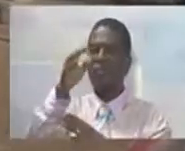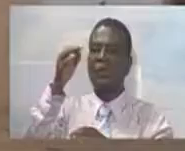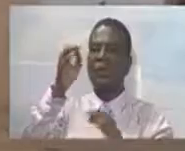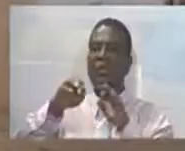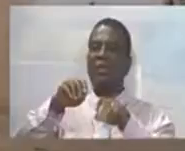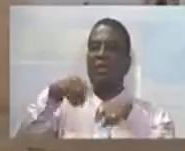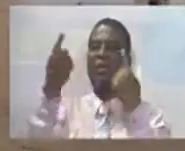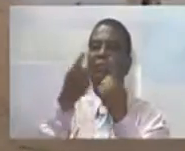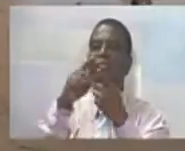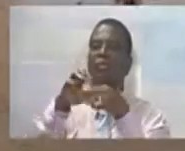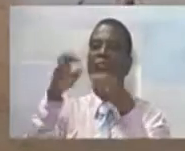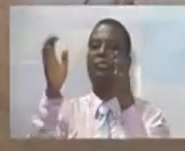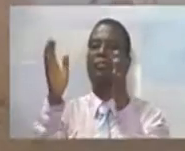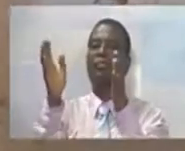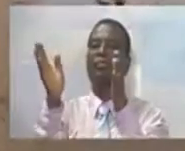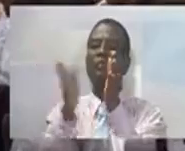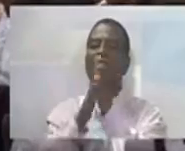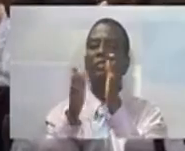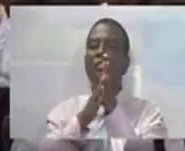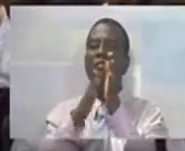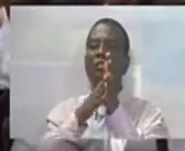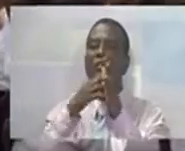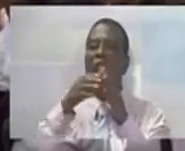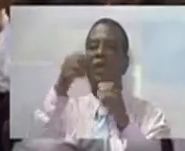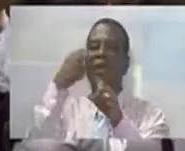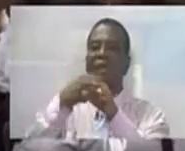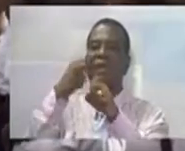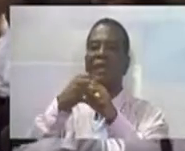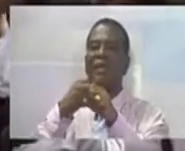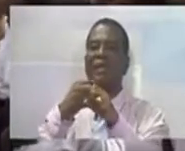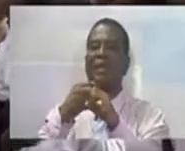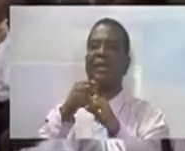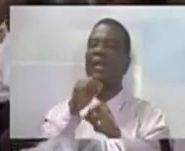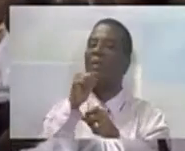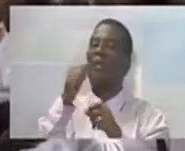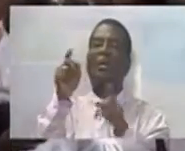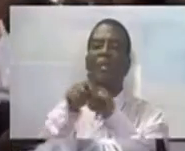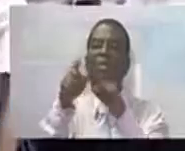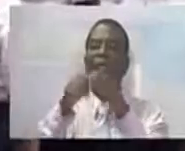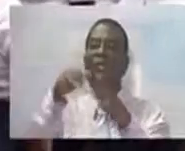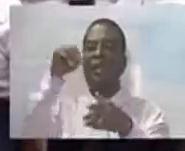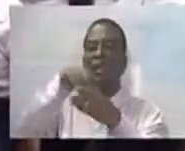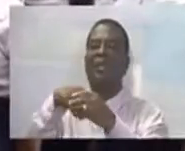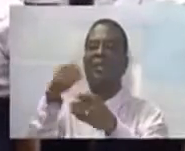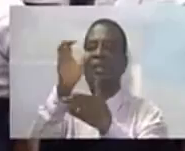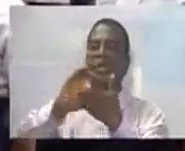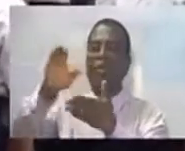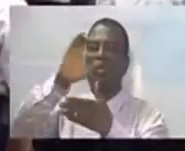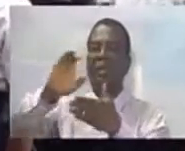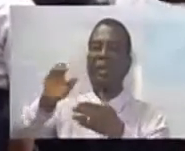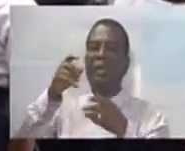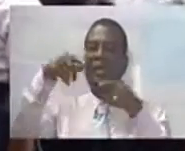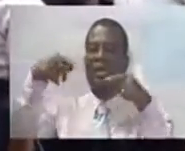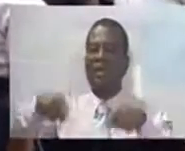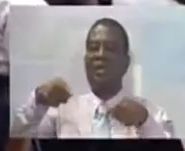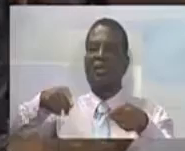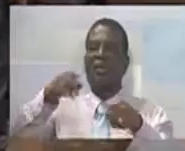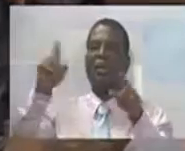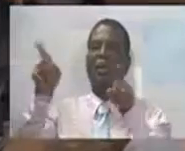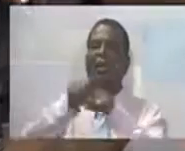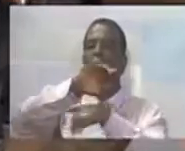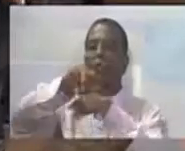groupe scolaire banco-japonais, la montée du drapeau a été difficile, ce n'est pas le cas dans ce collège semi-privé. Ici, comme tous les